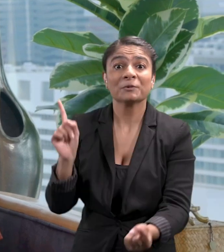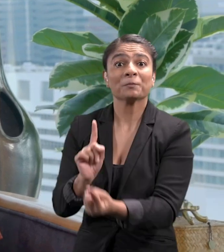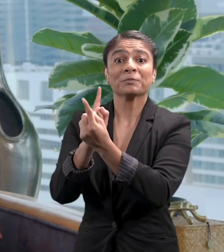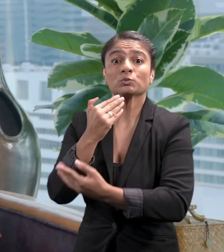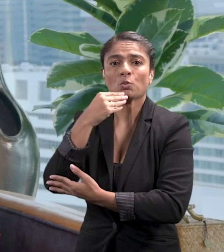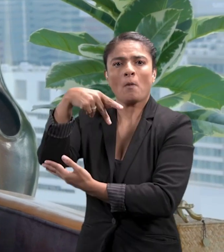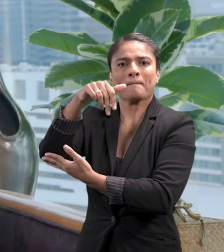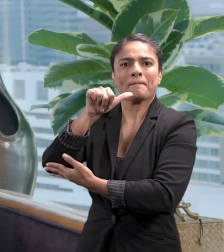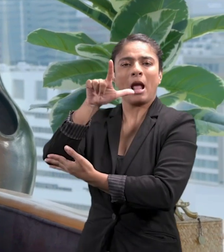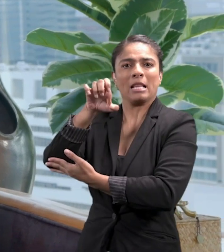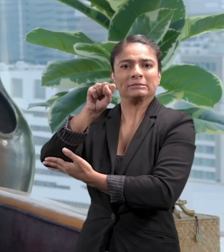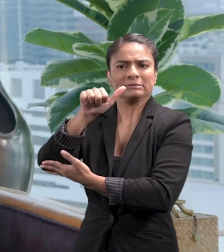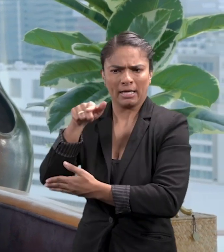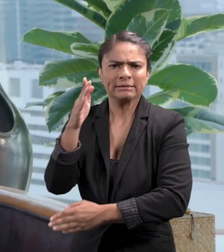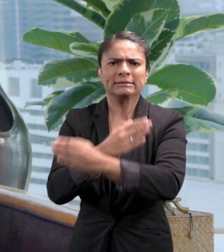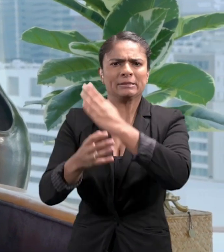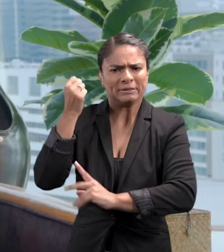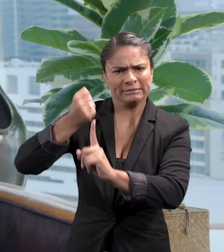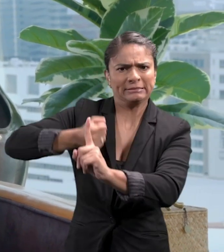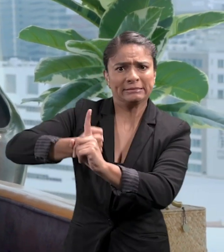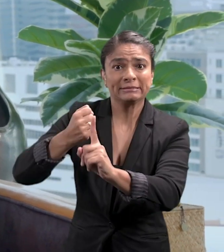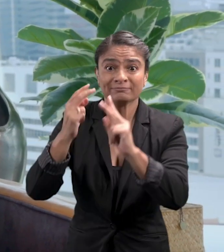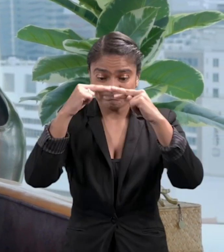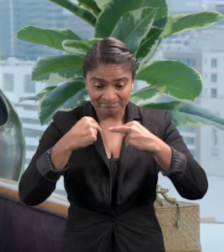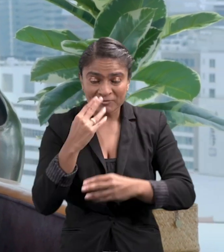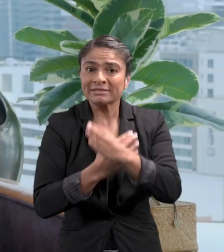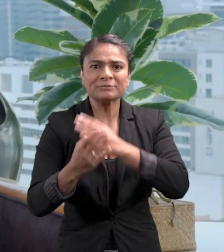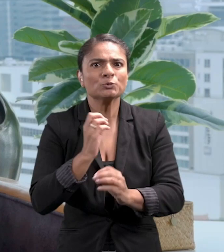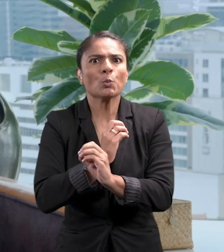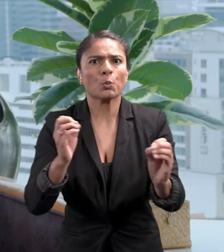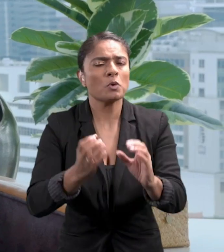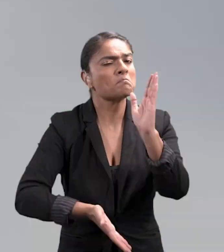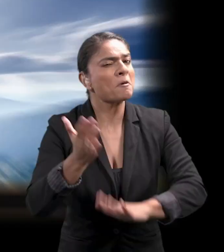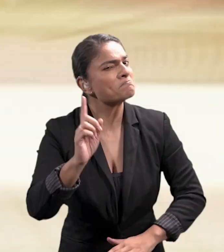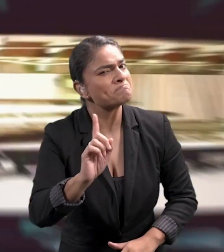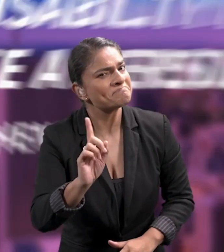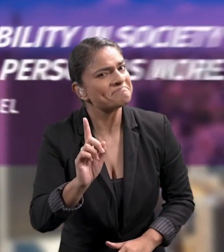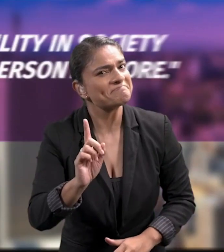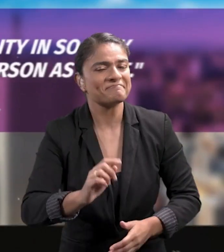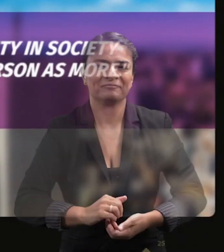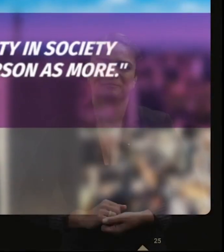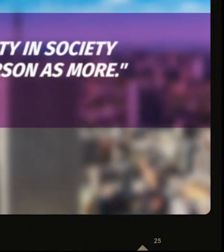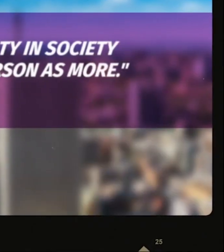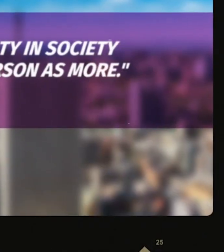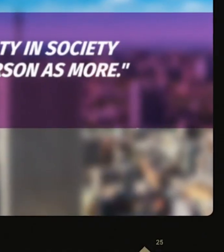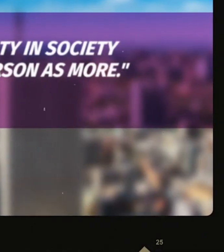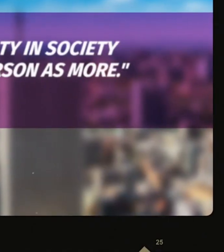Palesa Matlala, a disability rights activist with an invisible disability. Don't go anywhere.